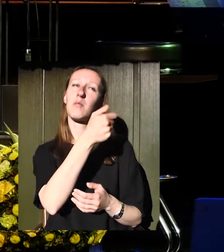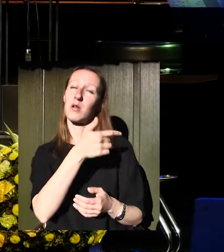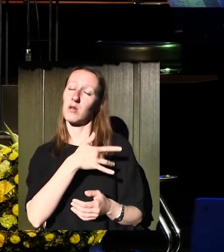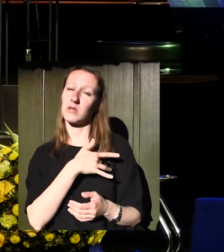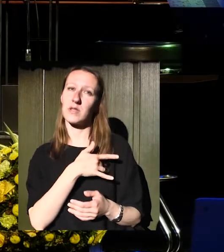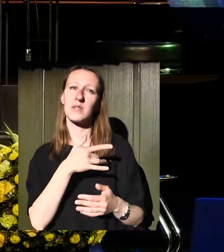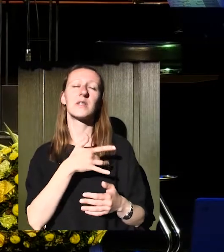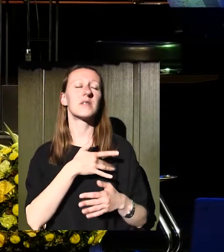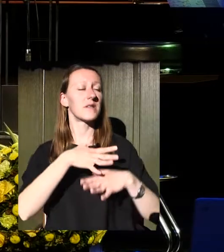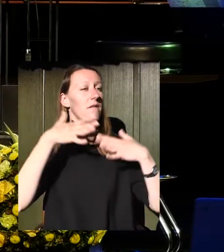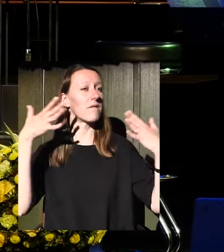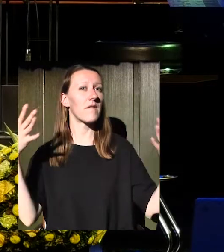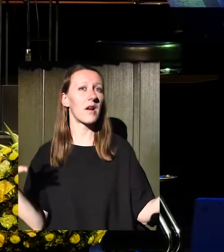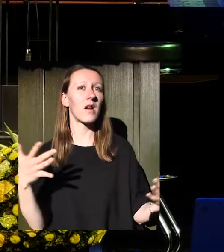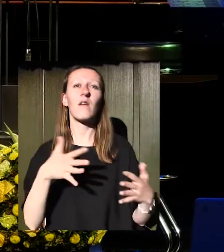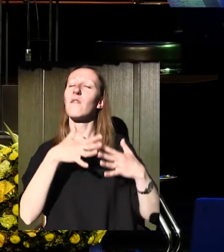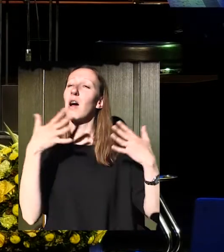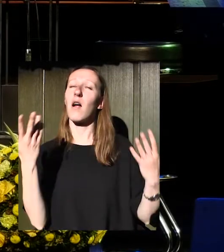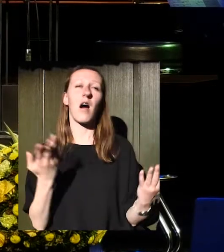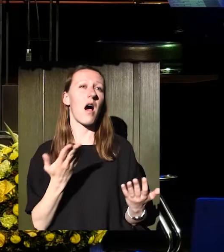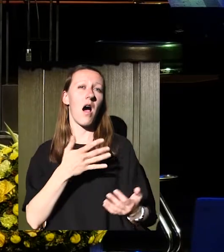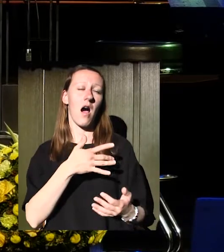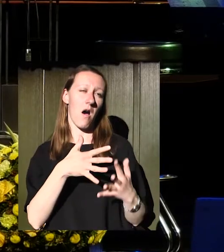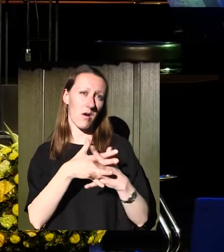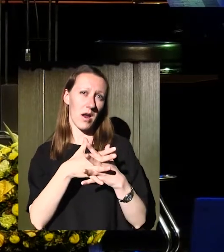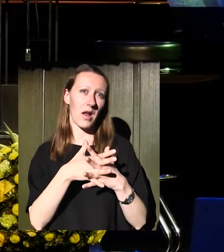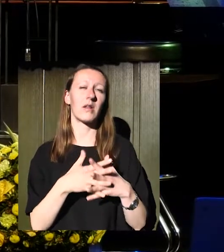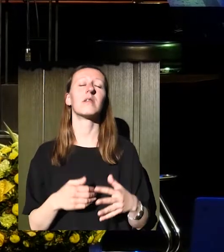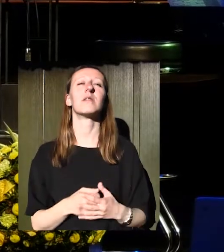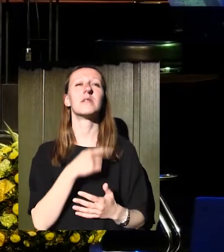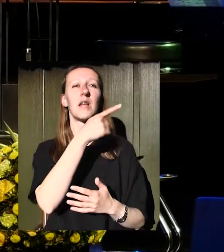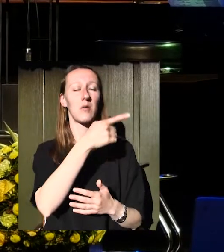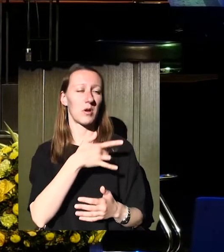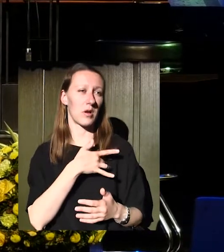Lì c'è un cuore grande, grande come la città.